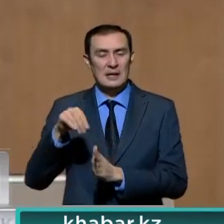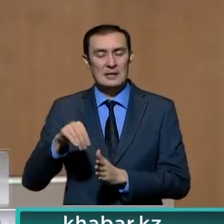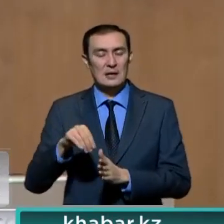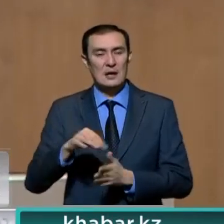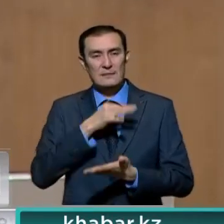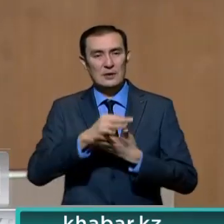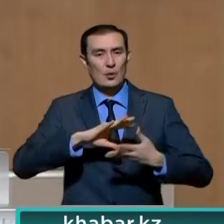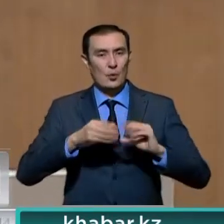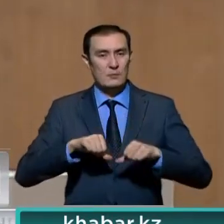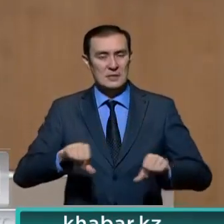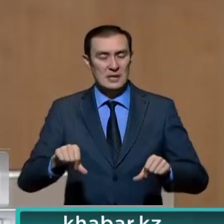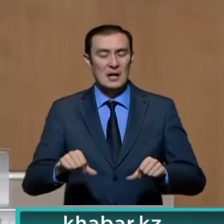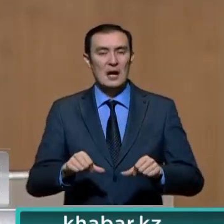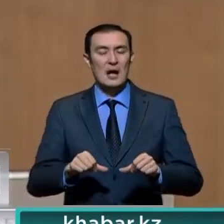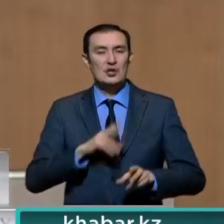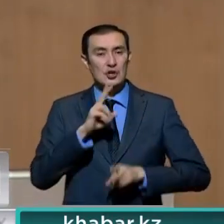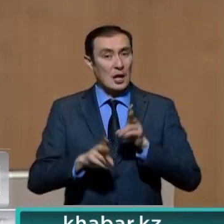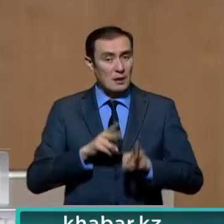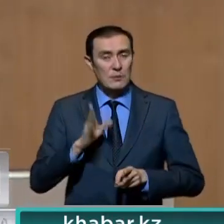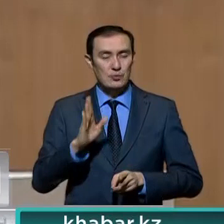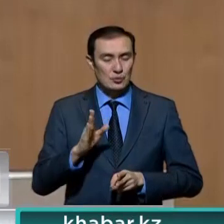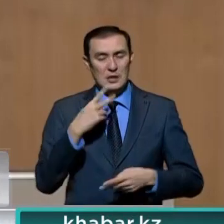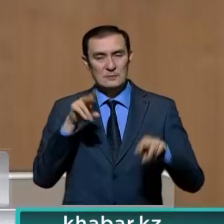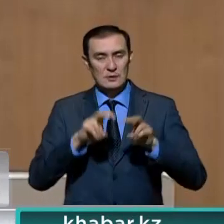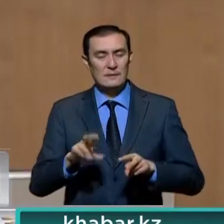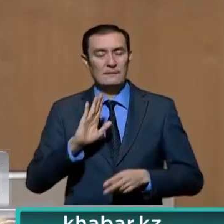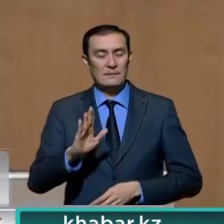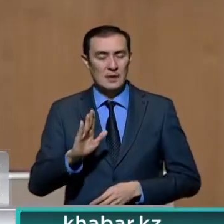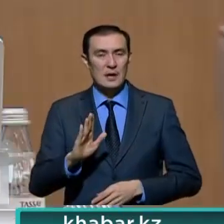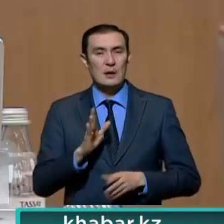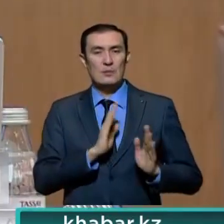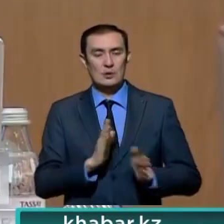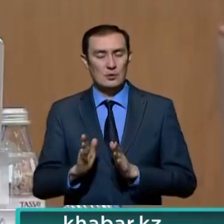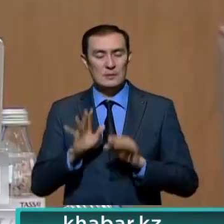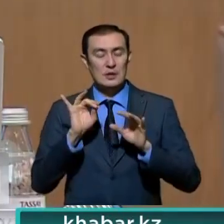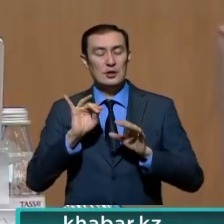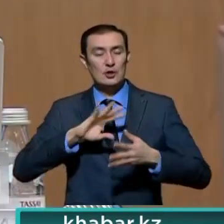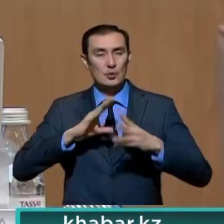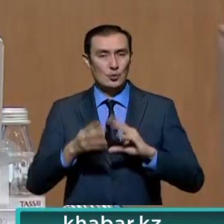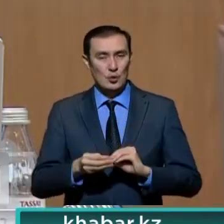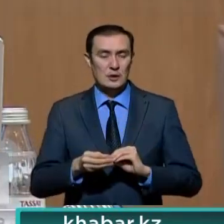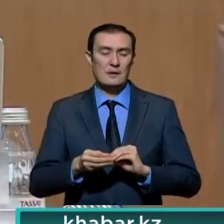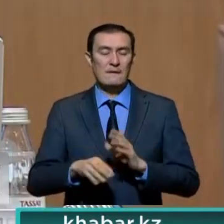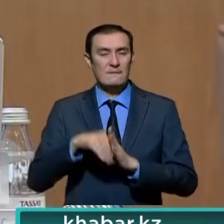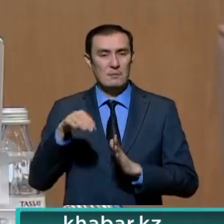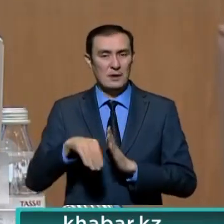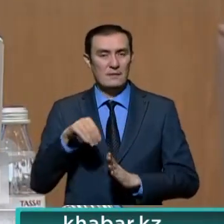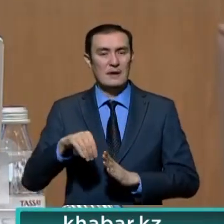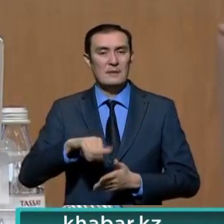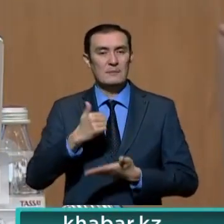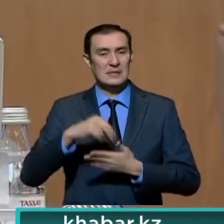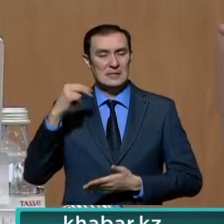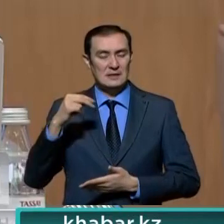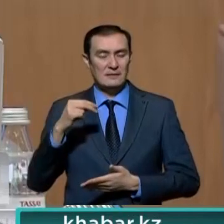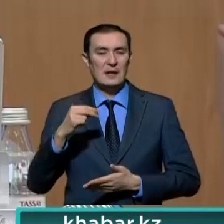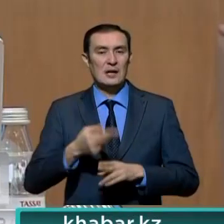комиссий обращения будут рассмотрены в установленном законодательством порядке. Итоги внеочередных президентских выборов,